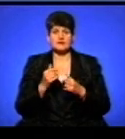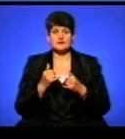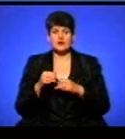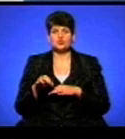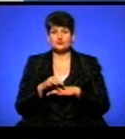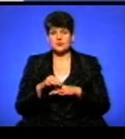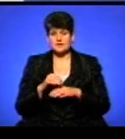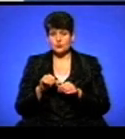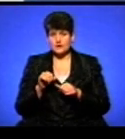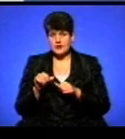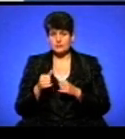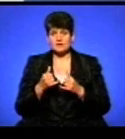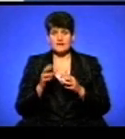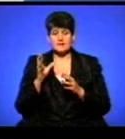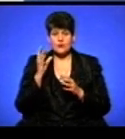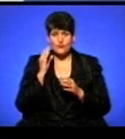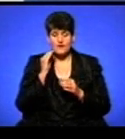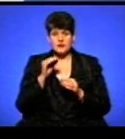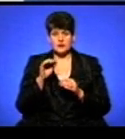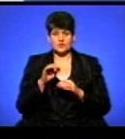окремо, без врахування чоловіка,